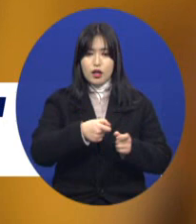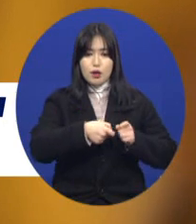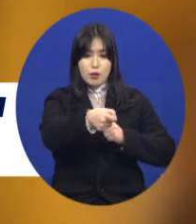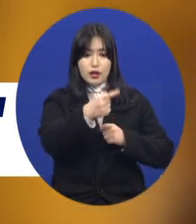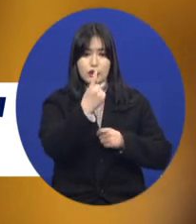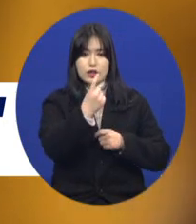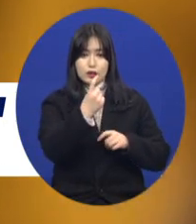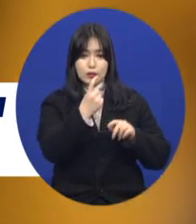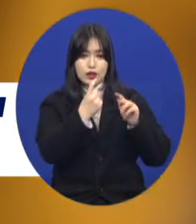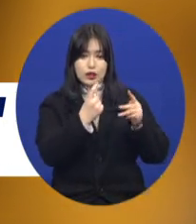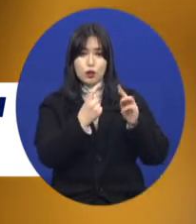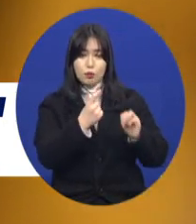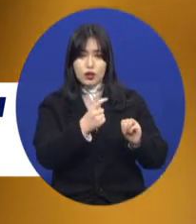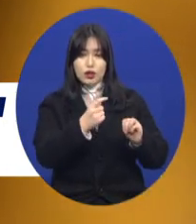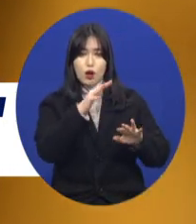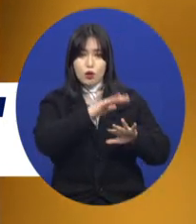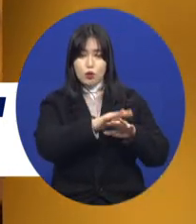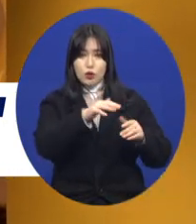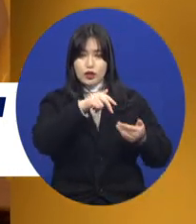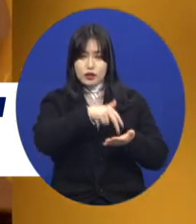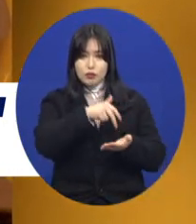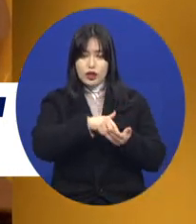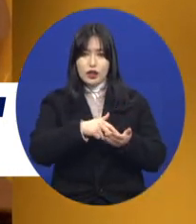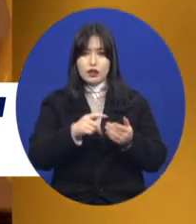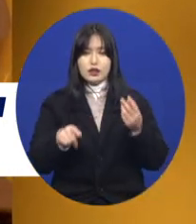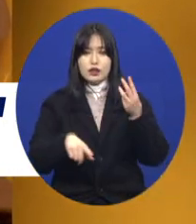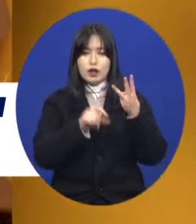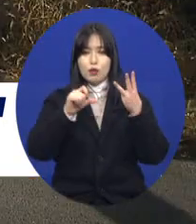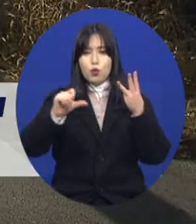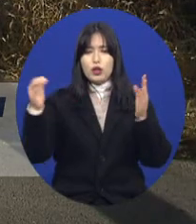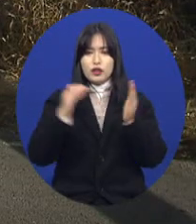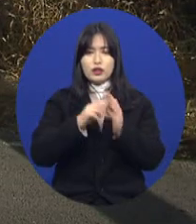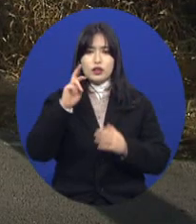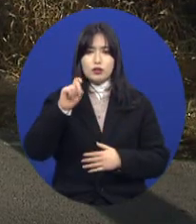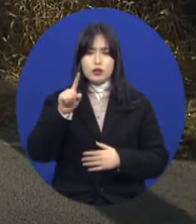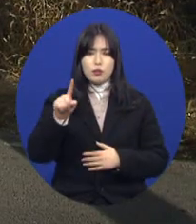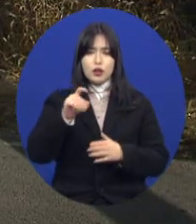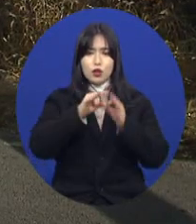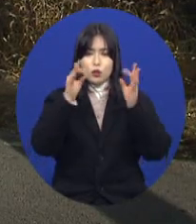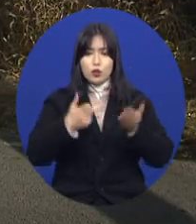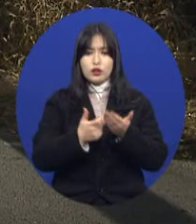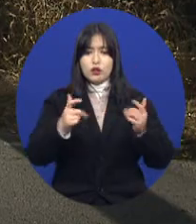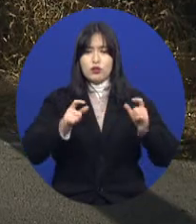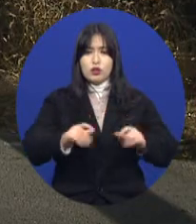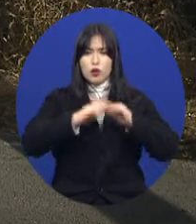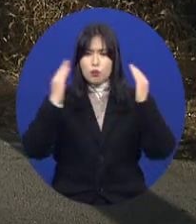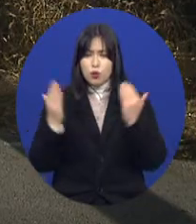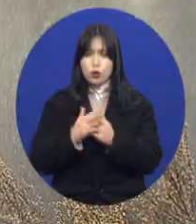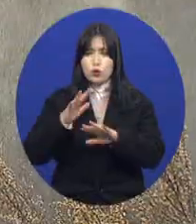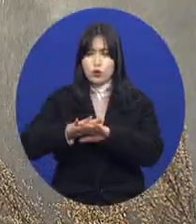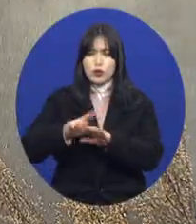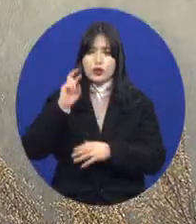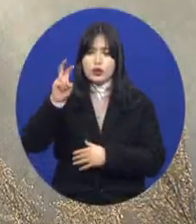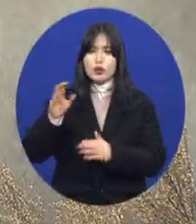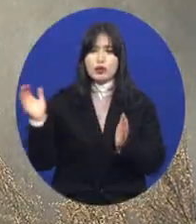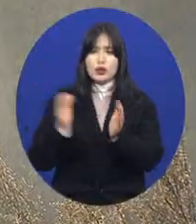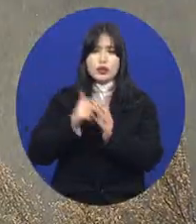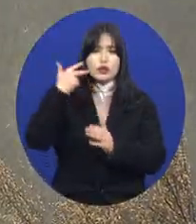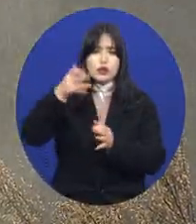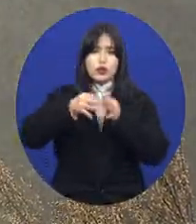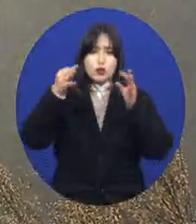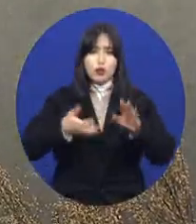10km 이내 농가는 다음달 5일까지 21일 또한 제 2 c 지역 모든 농가는 오는 21일까지 7일간